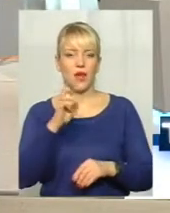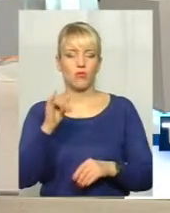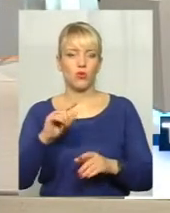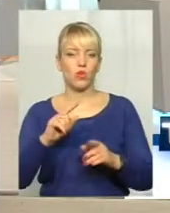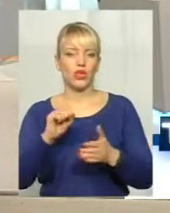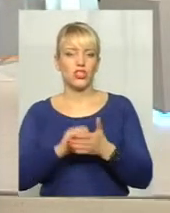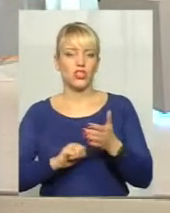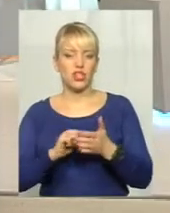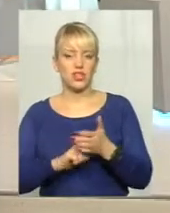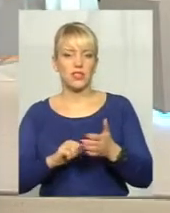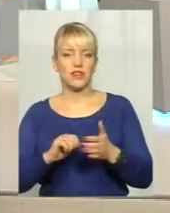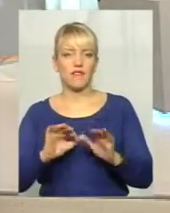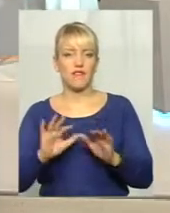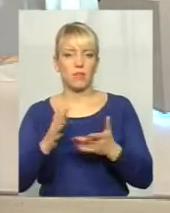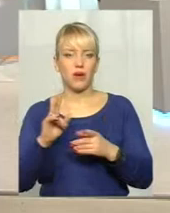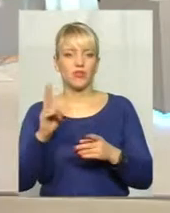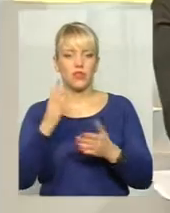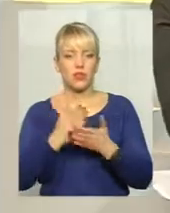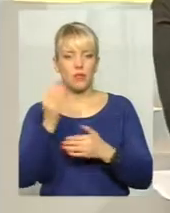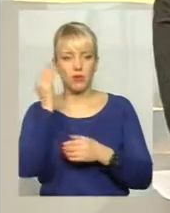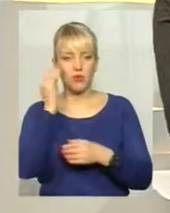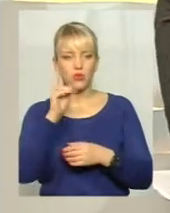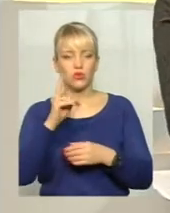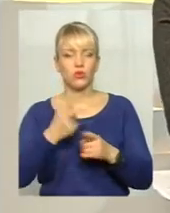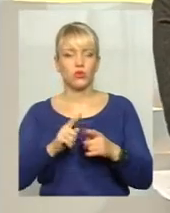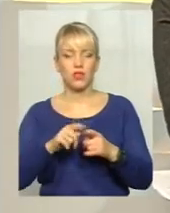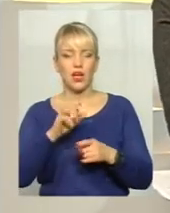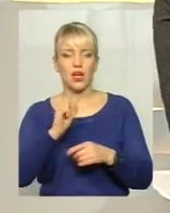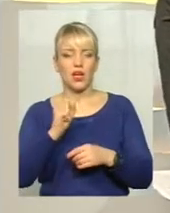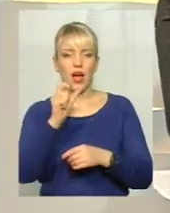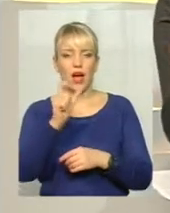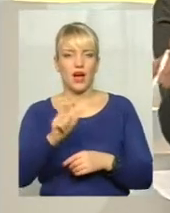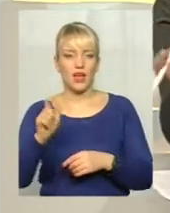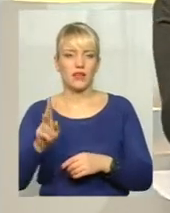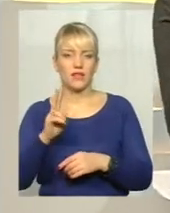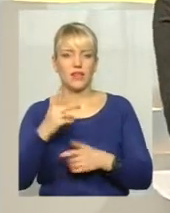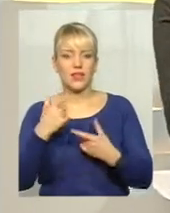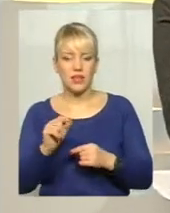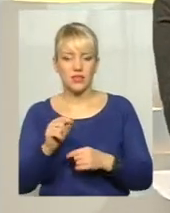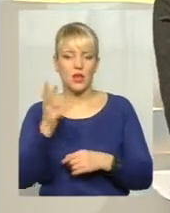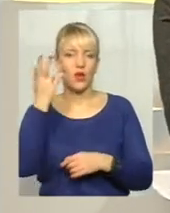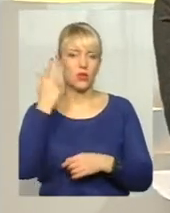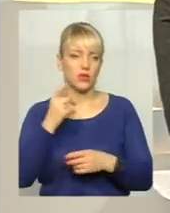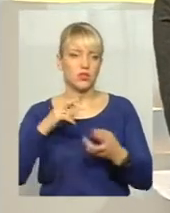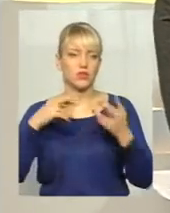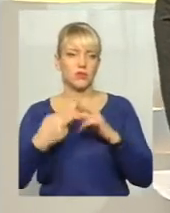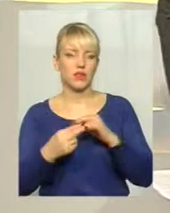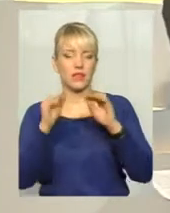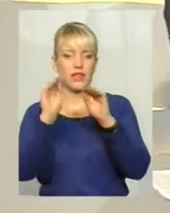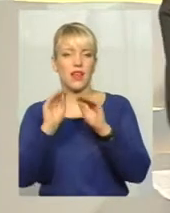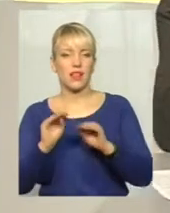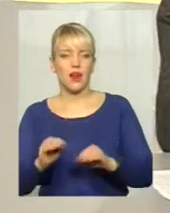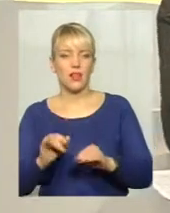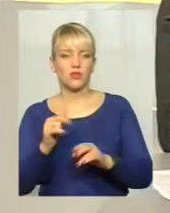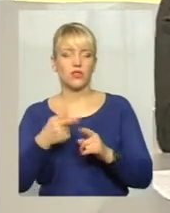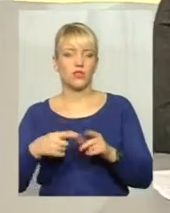випадок, бо ну є підозра, що хтось з агентів там чи працівників НАБУ десь комусь змінив декларацію, і відповідно зараз